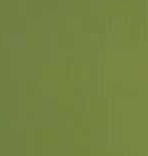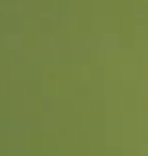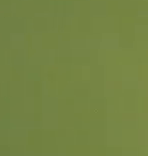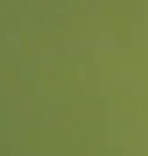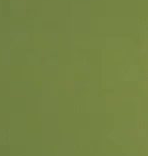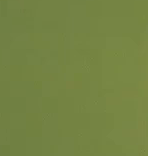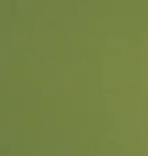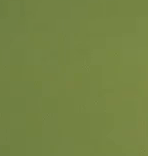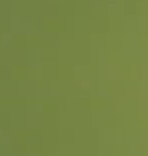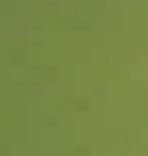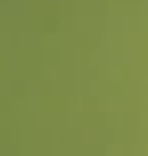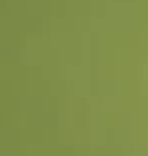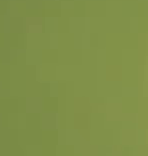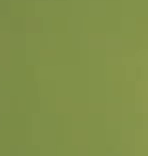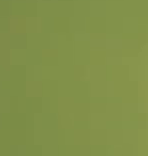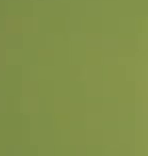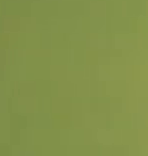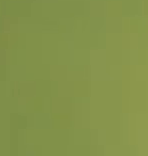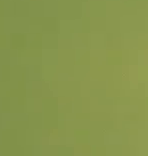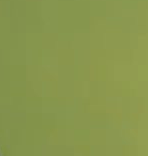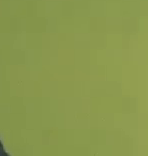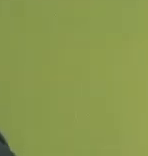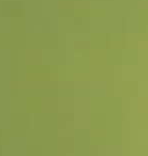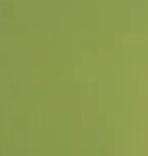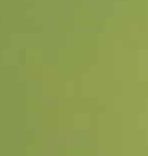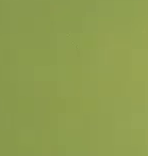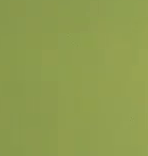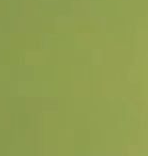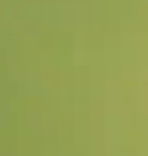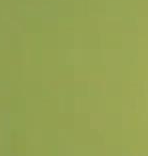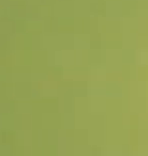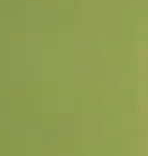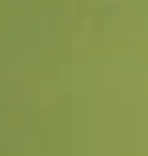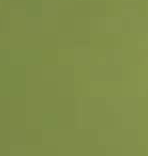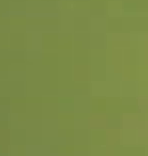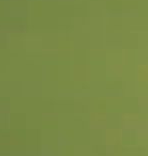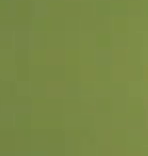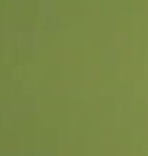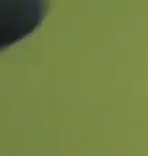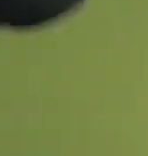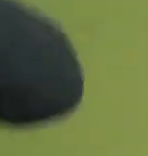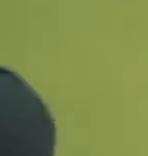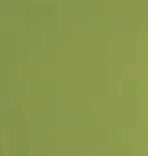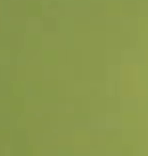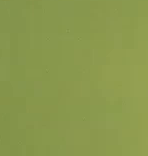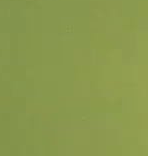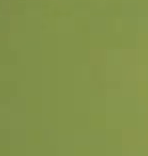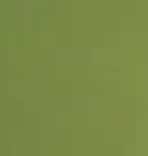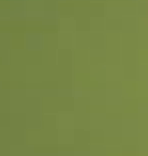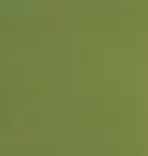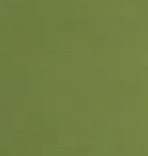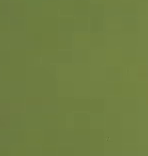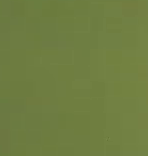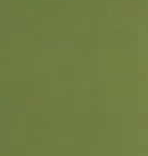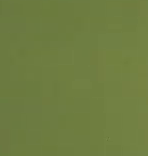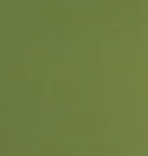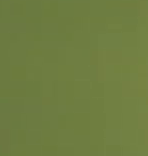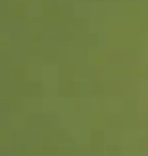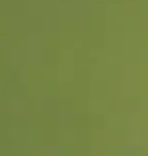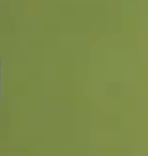die Eva, wenn ich das so schaue, der erste Schritt für Europa, das fand ich schon so unheimlich begeisternd, die Konferenzen, die